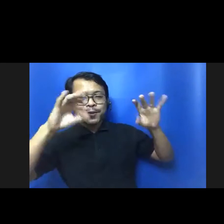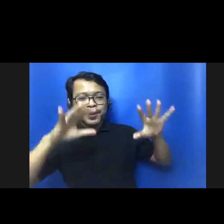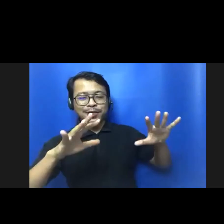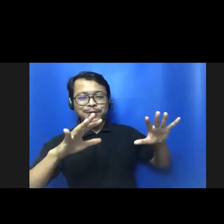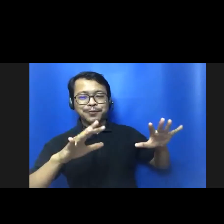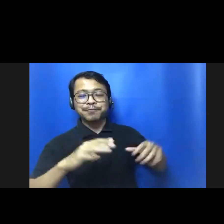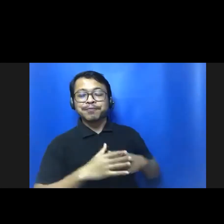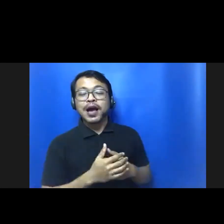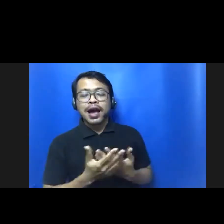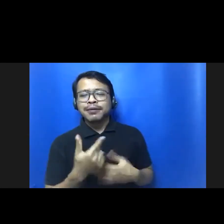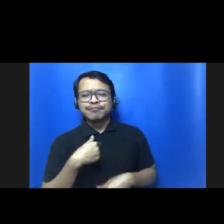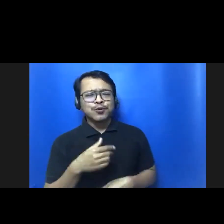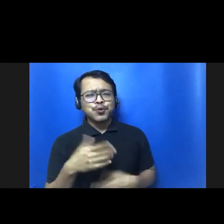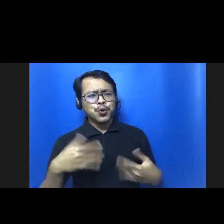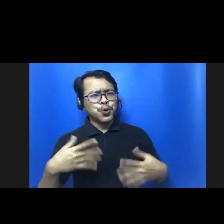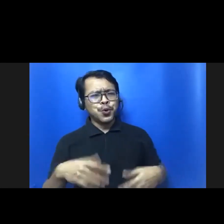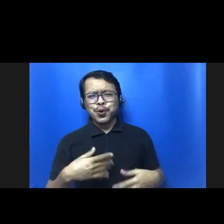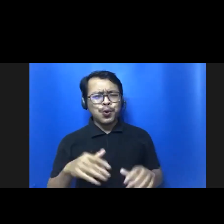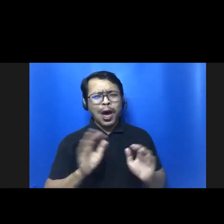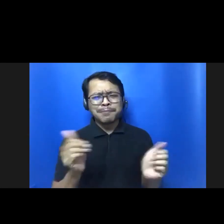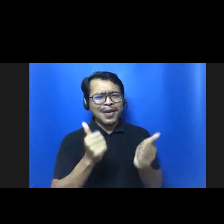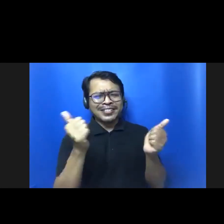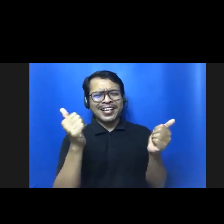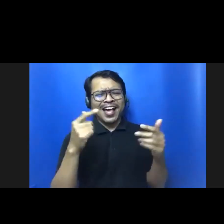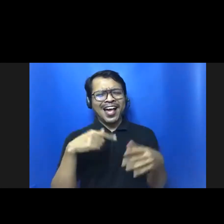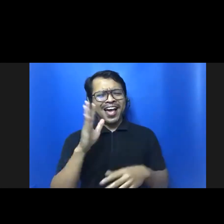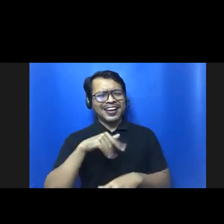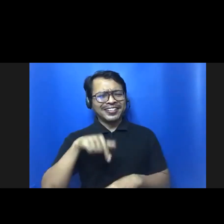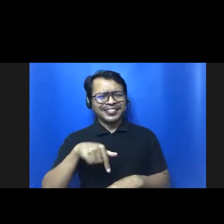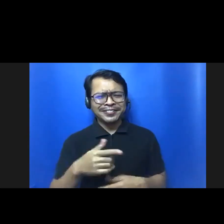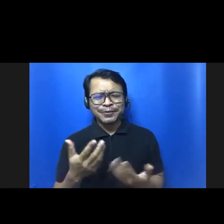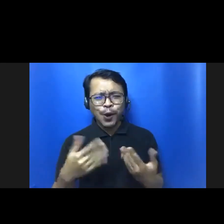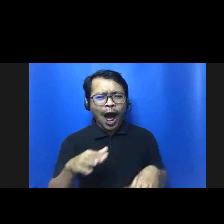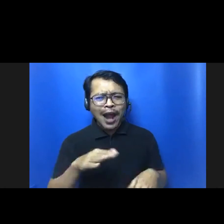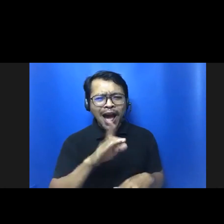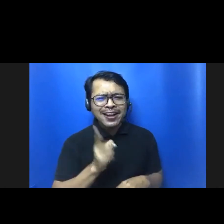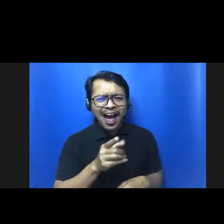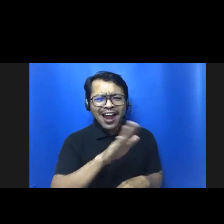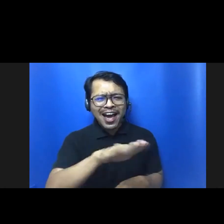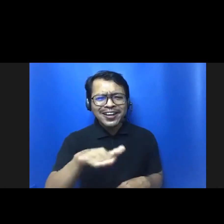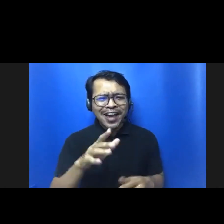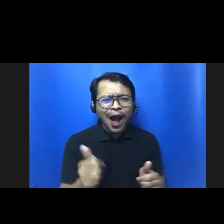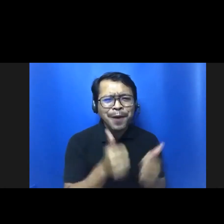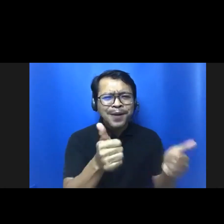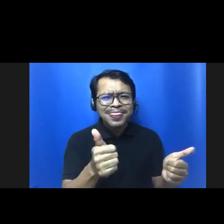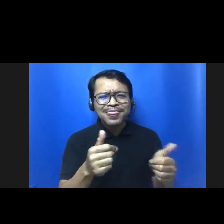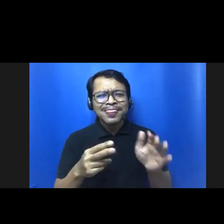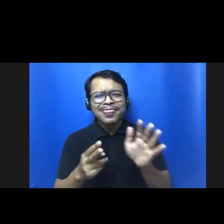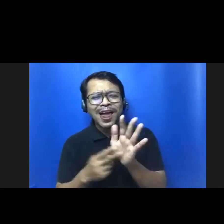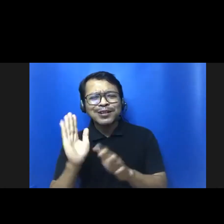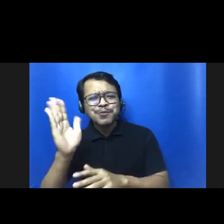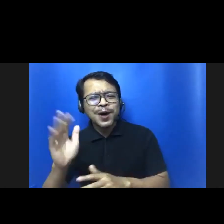Ini sore yang luar biasa. Jadi ada adik-adik yang hebat, kemudian juga para narasumber yang